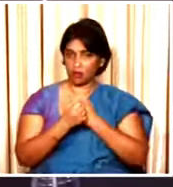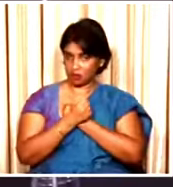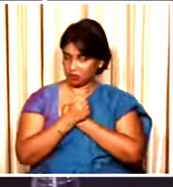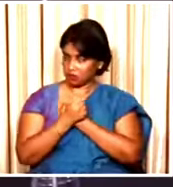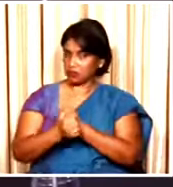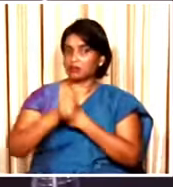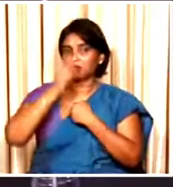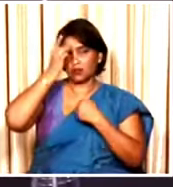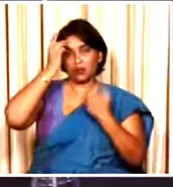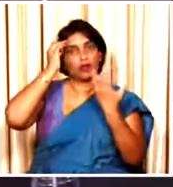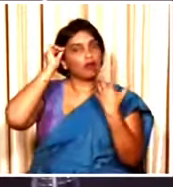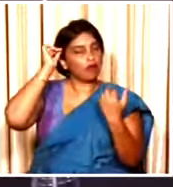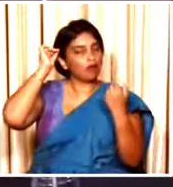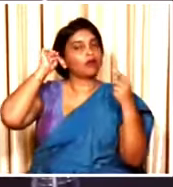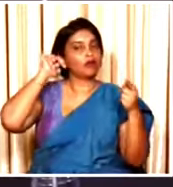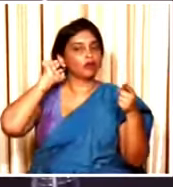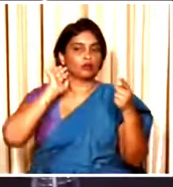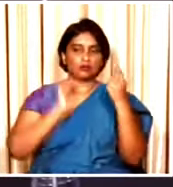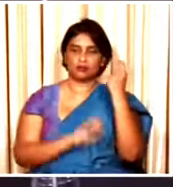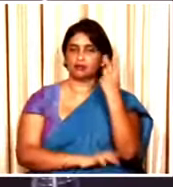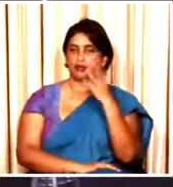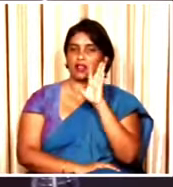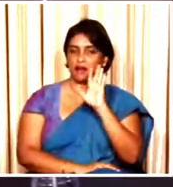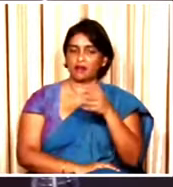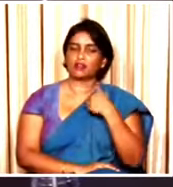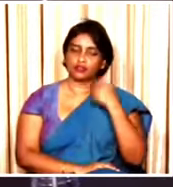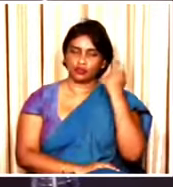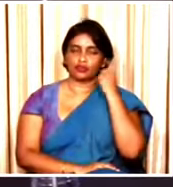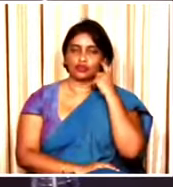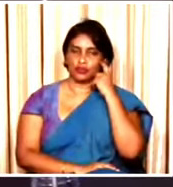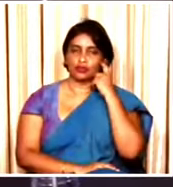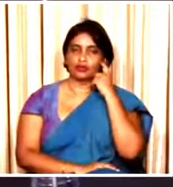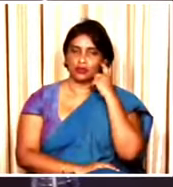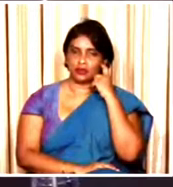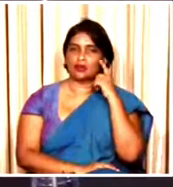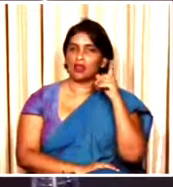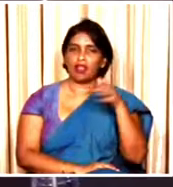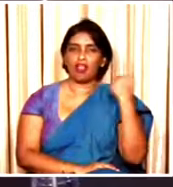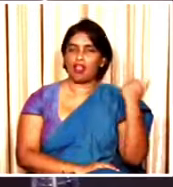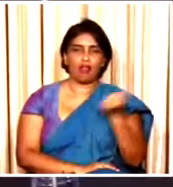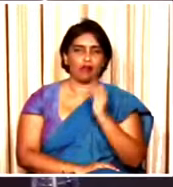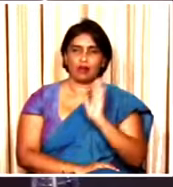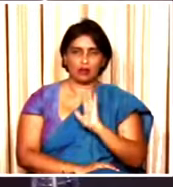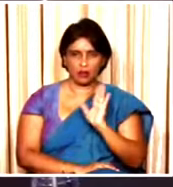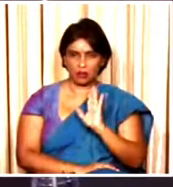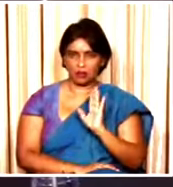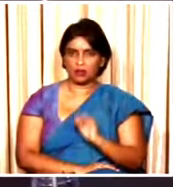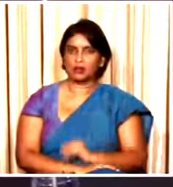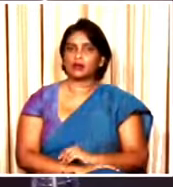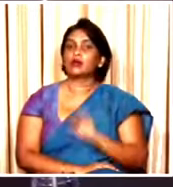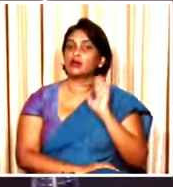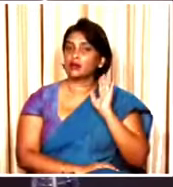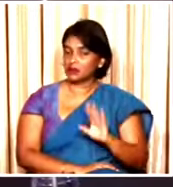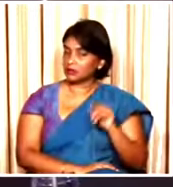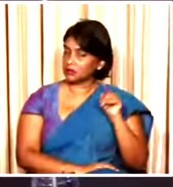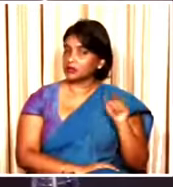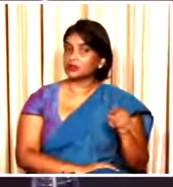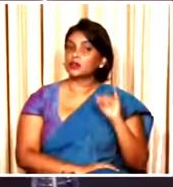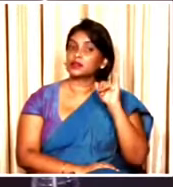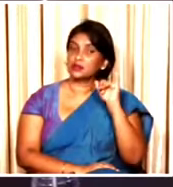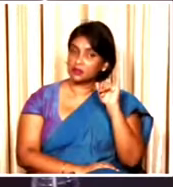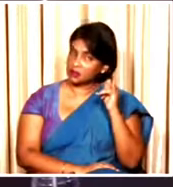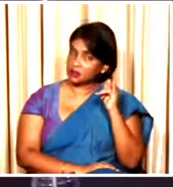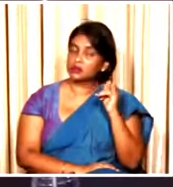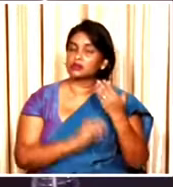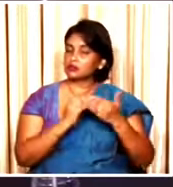යවන්න අවශ්‍යතාවය තියෙන කීප දෙනෙක් ඉන්න බව මම දන්නවා. ඒක අලුත් දෙයක් නොවෙයි. නමුත් යම් කිසි